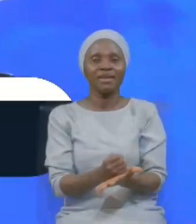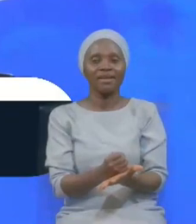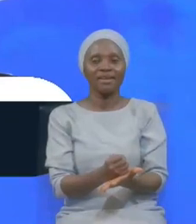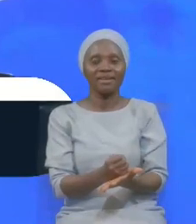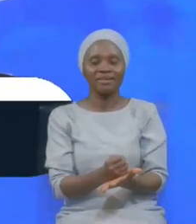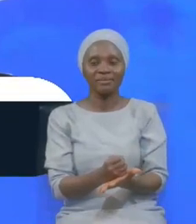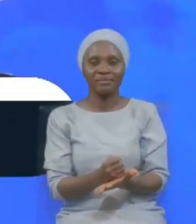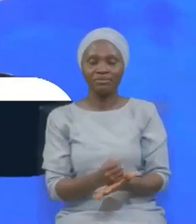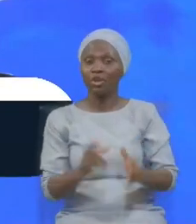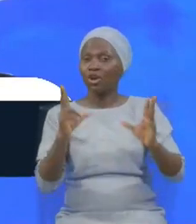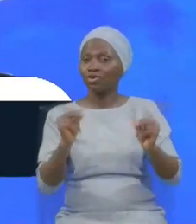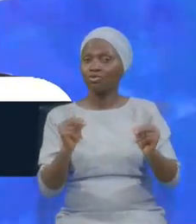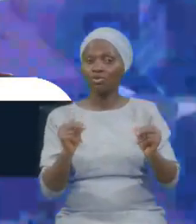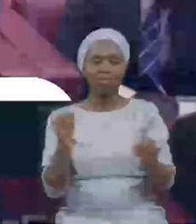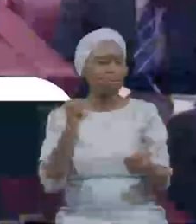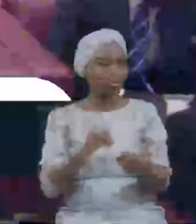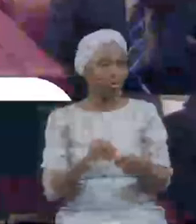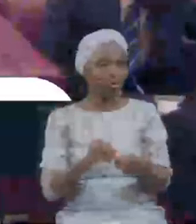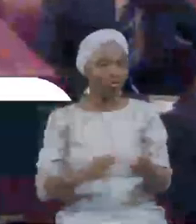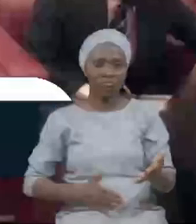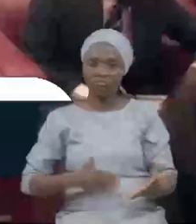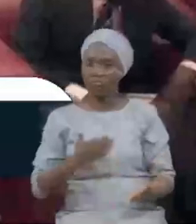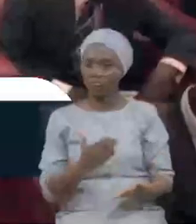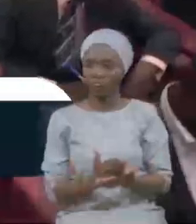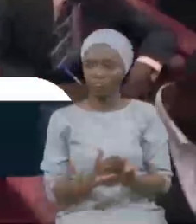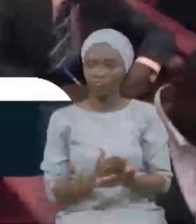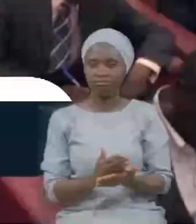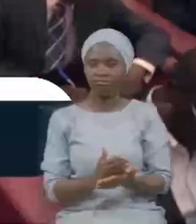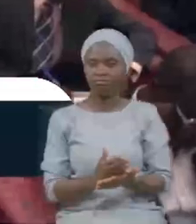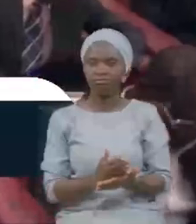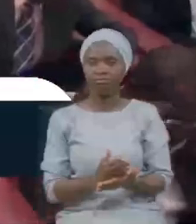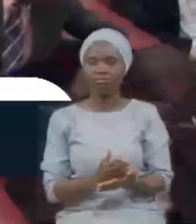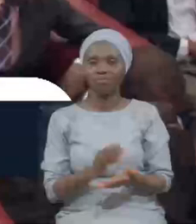entendu? Plus jamais de stérilité. 2.